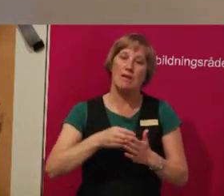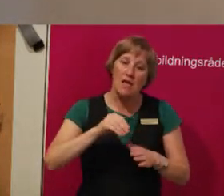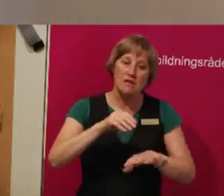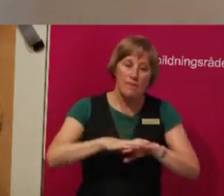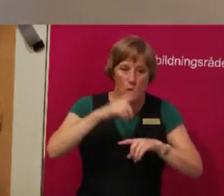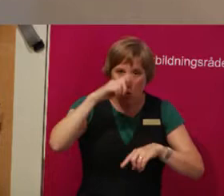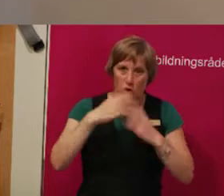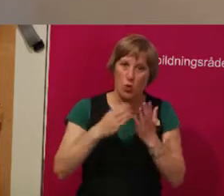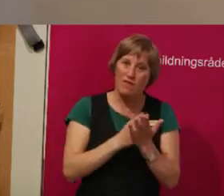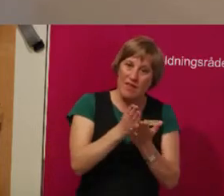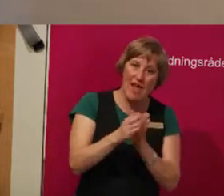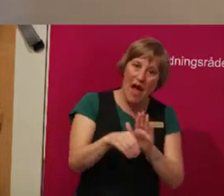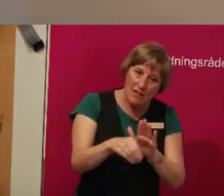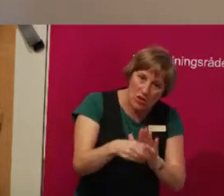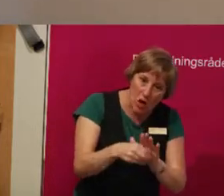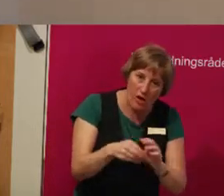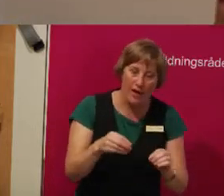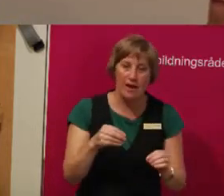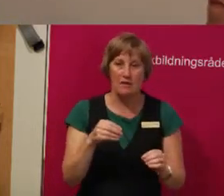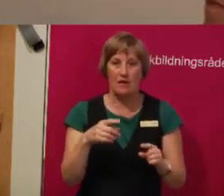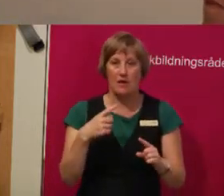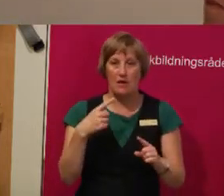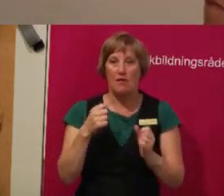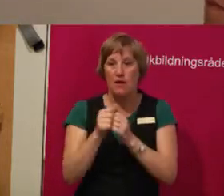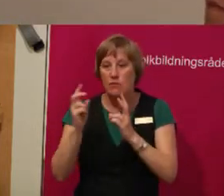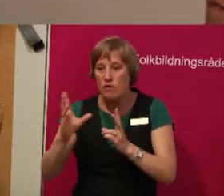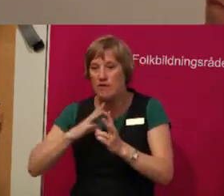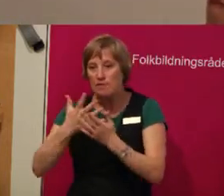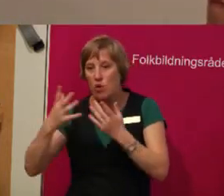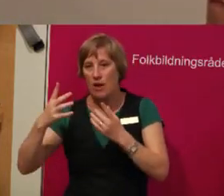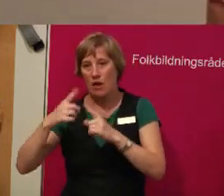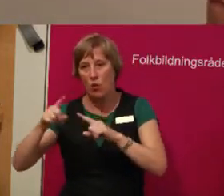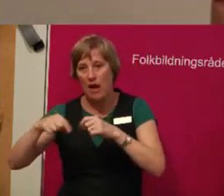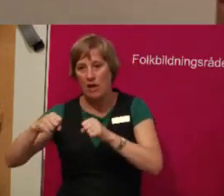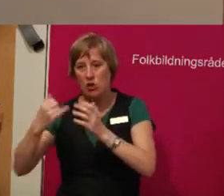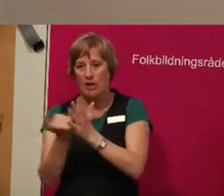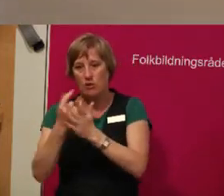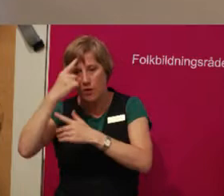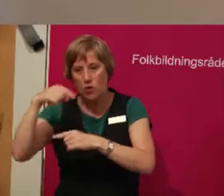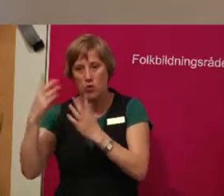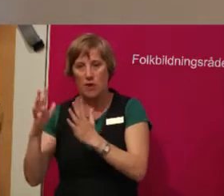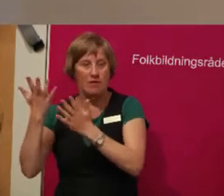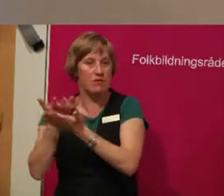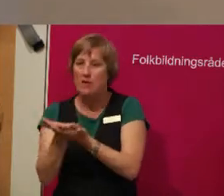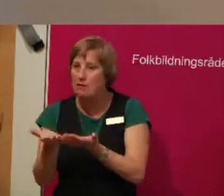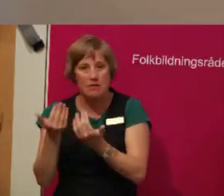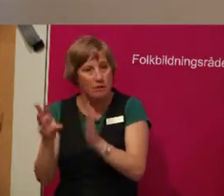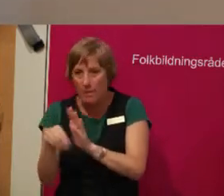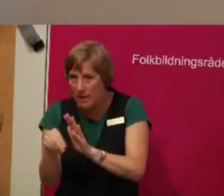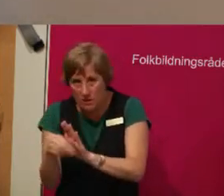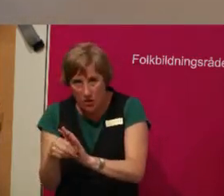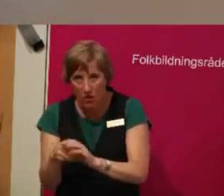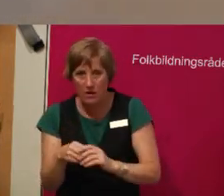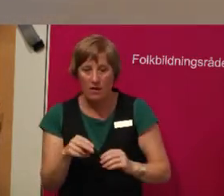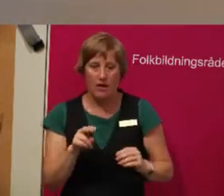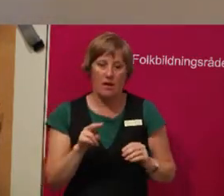som är verksamma i kultursektorn som inte får del av de här pengarna. Och samtidigt som det vore intressant naturligtvis att visa